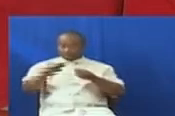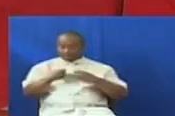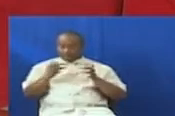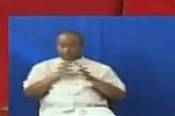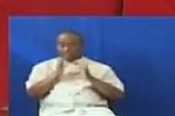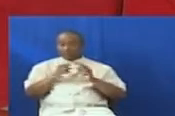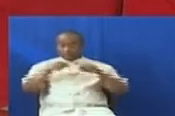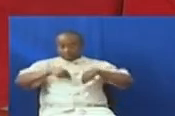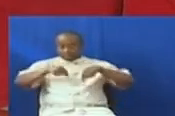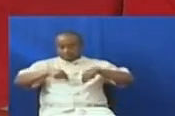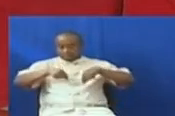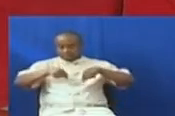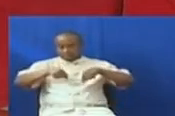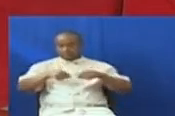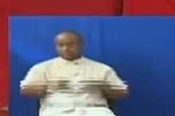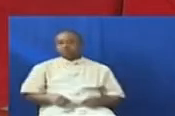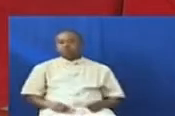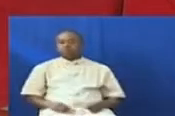leo